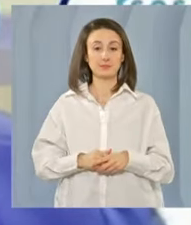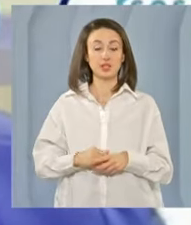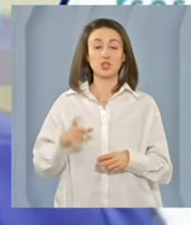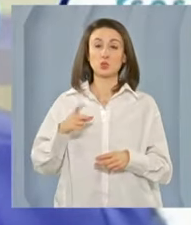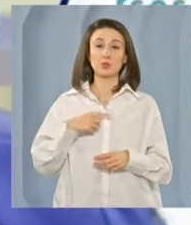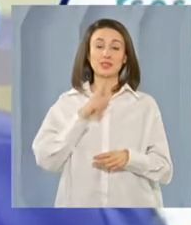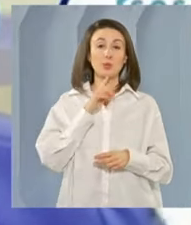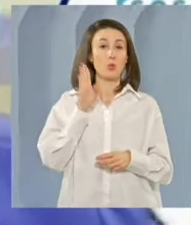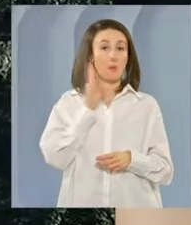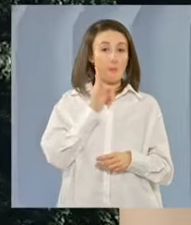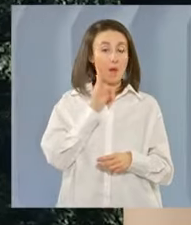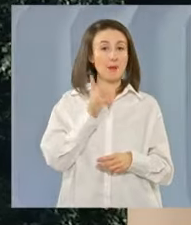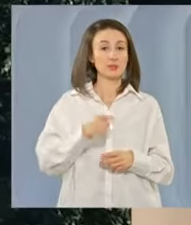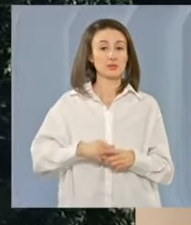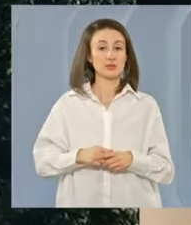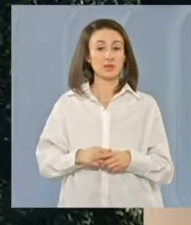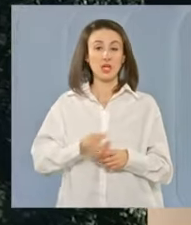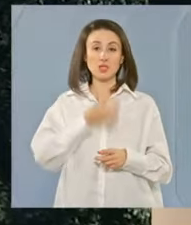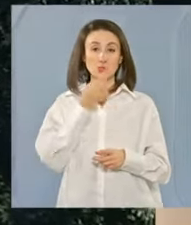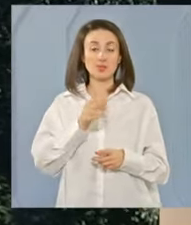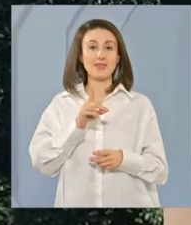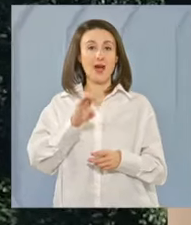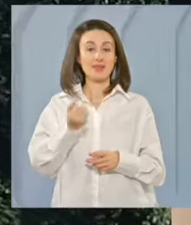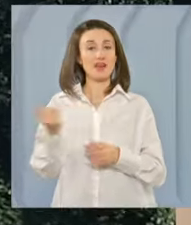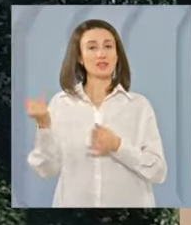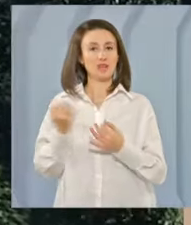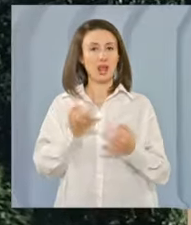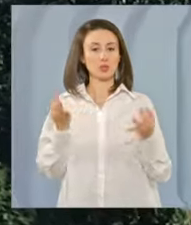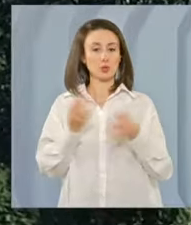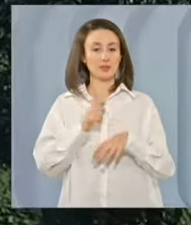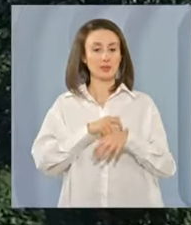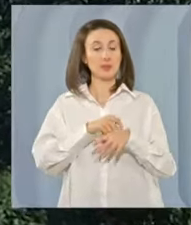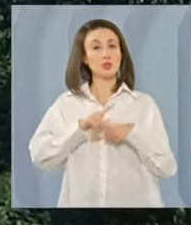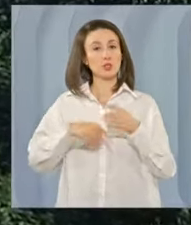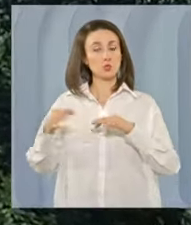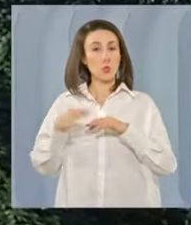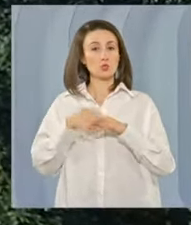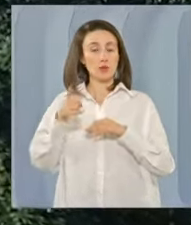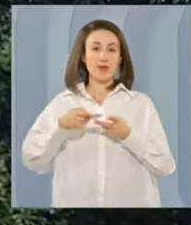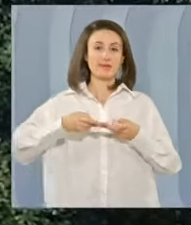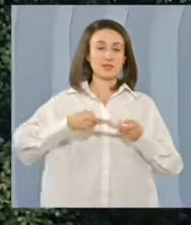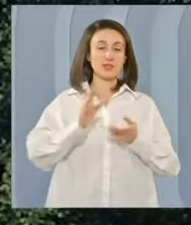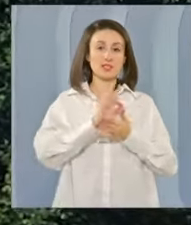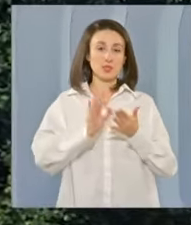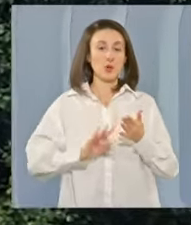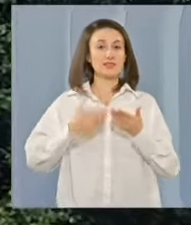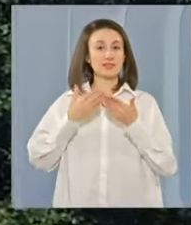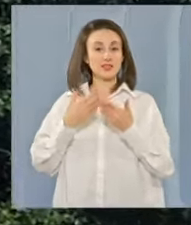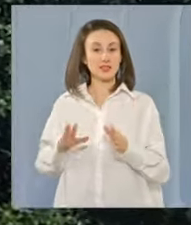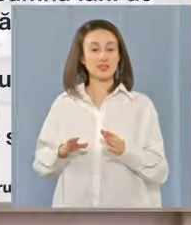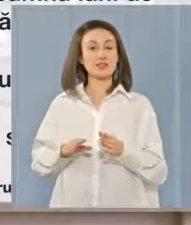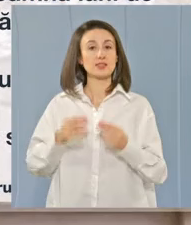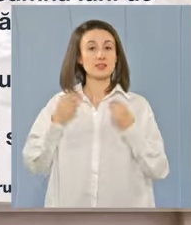doar mamă! Reacția Dianei Șoșoacă vine la scurt timp după ce soțul său a trimis o scrisoare deschisă